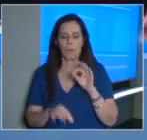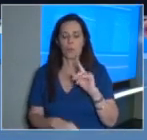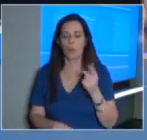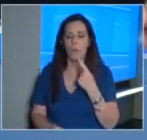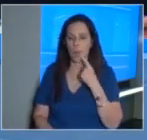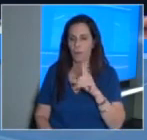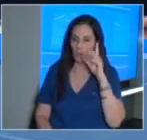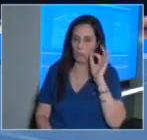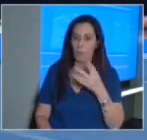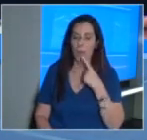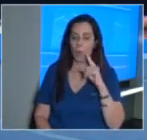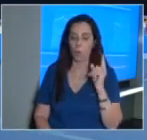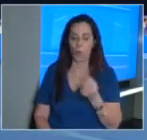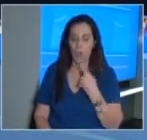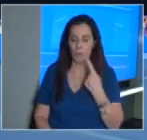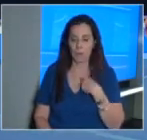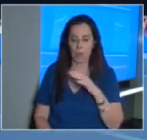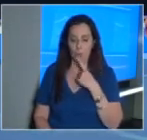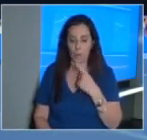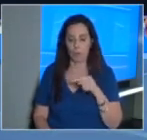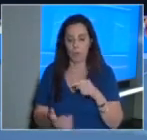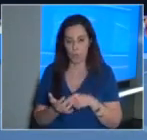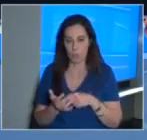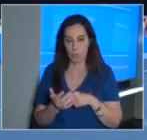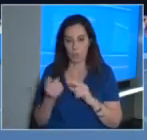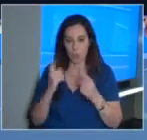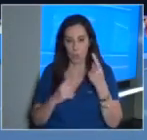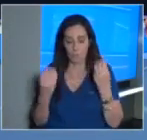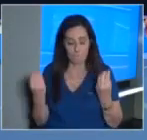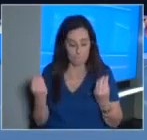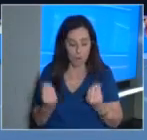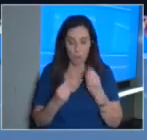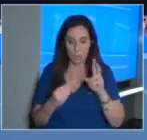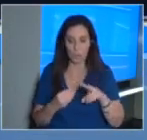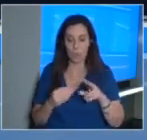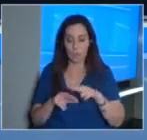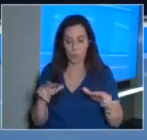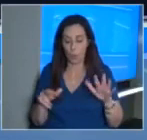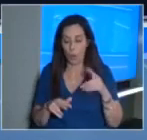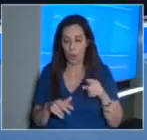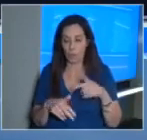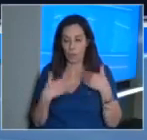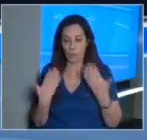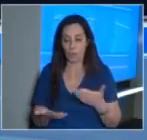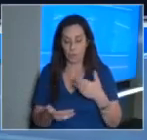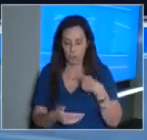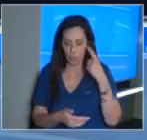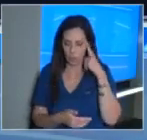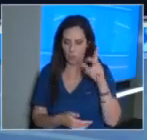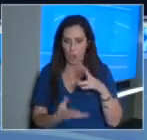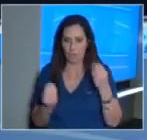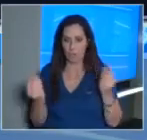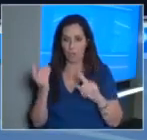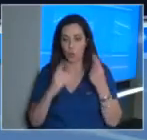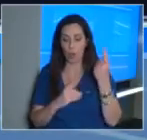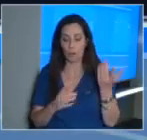הוצאה. זה עולה 2 מיליארד. גם ליברמן הודיע שהוא יתמוך בפיזור. כולם הודיעו הכל, ואנחנו יודעים בדיוק מה אנחנו יודעים שיש הרבה